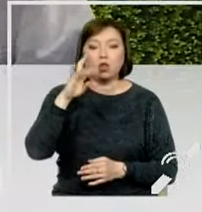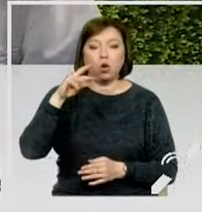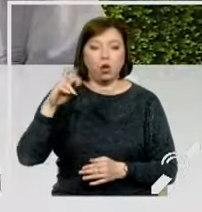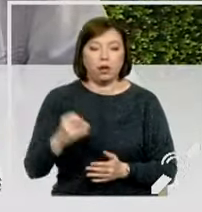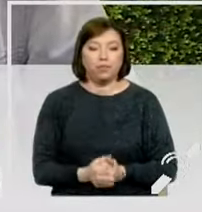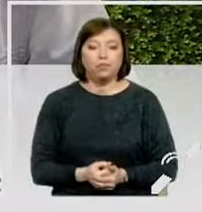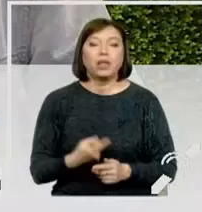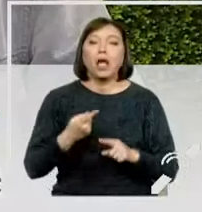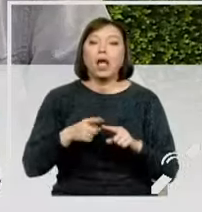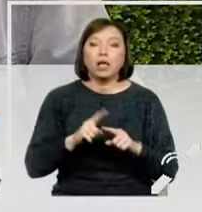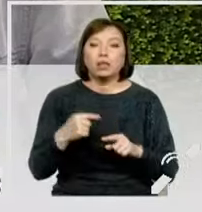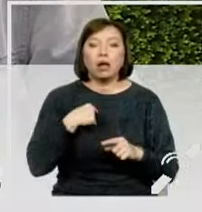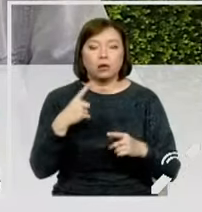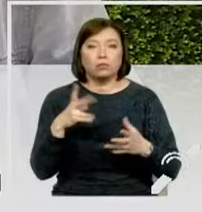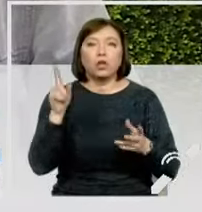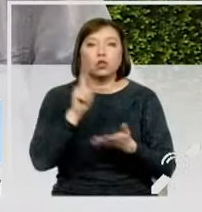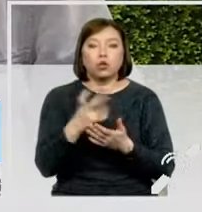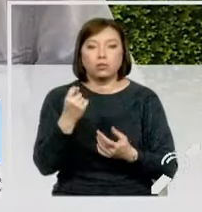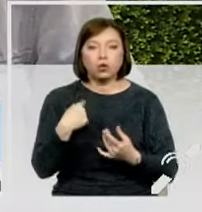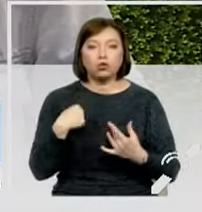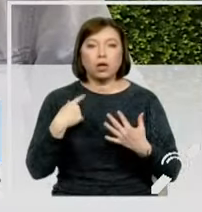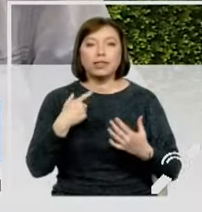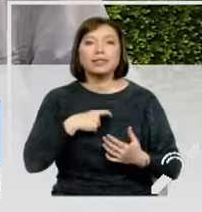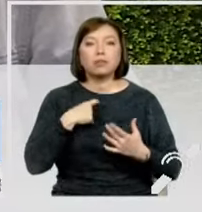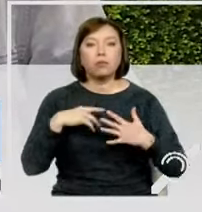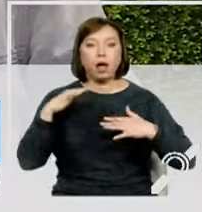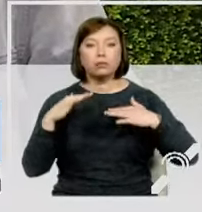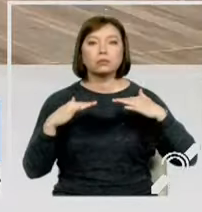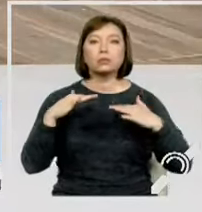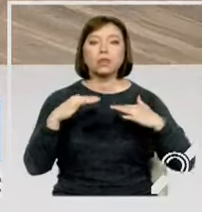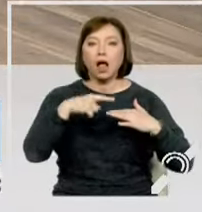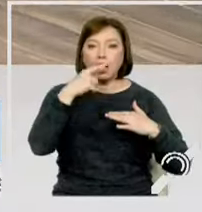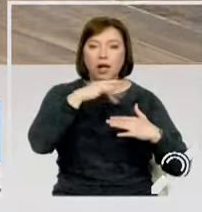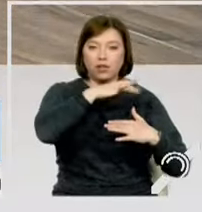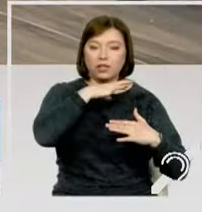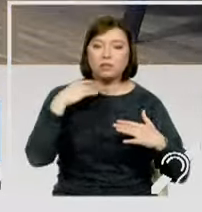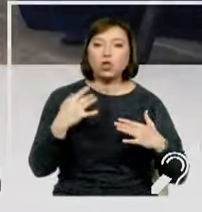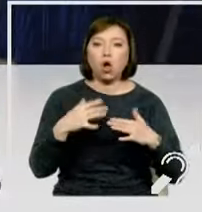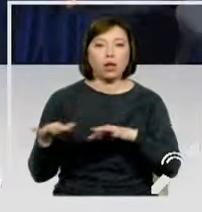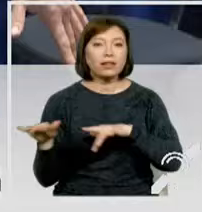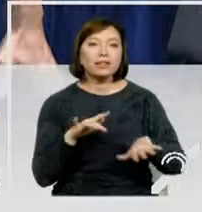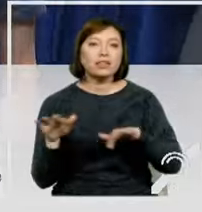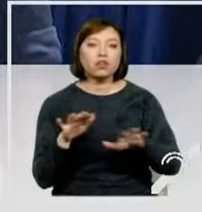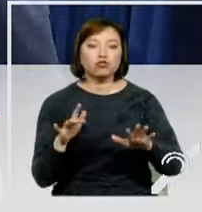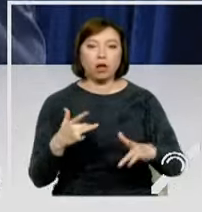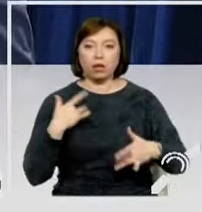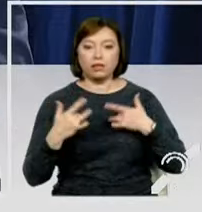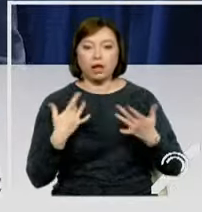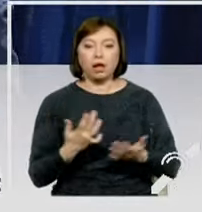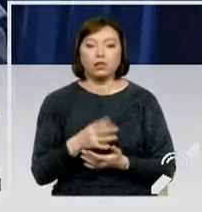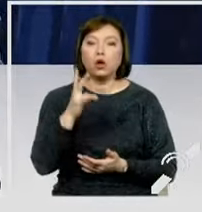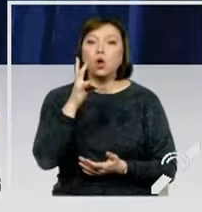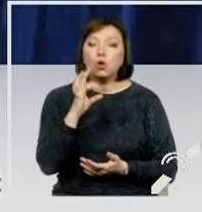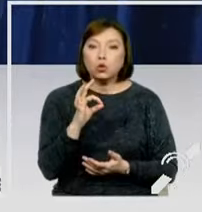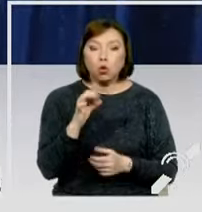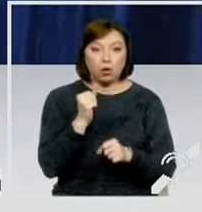să pot să echilibrez această balanță de a vorbi foarte mult, de a juca un teatru dramatic, dar să